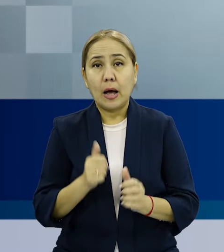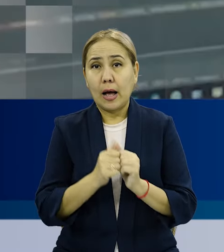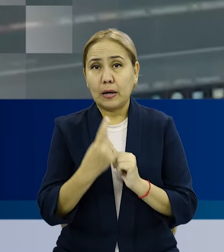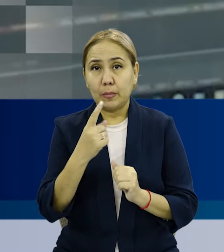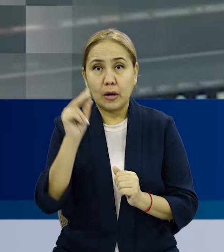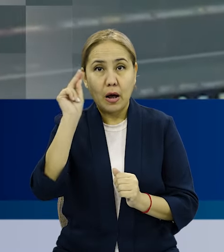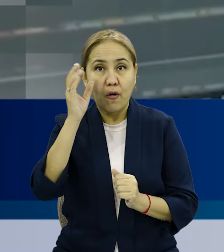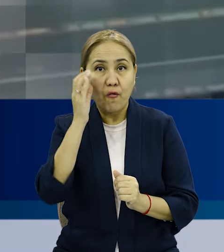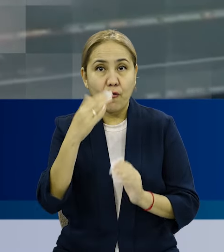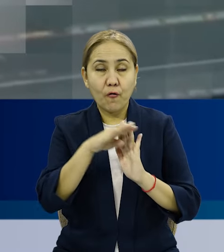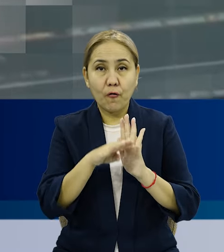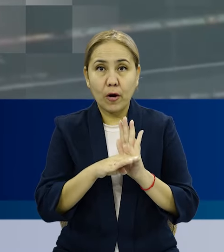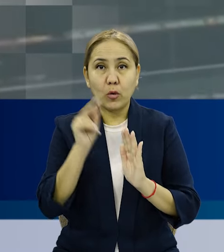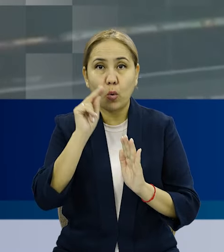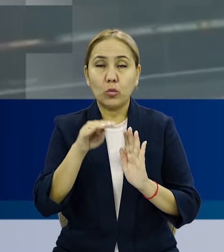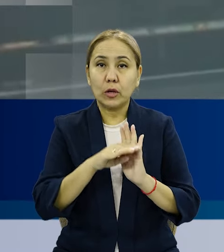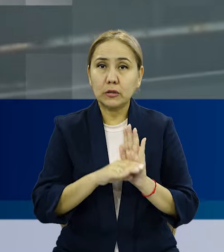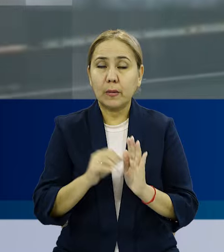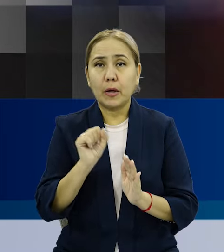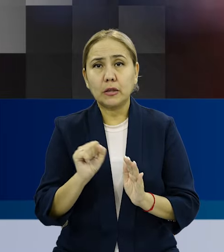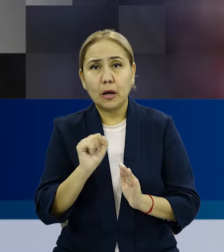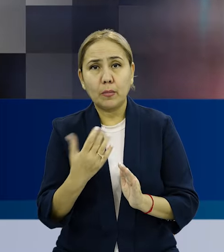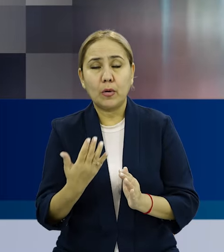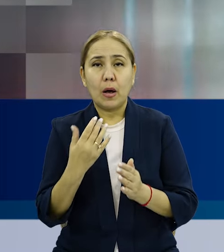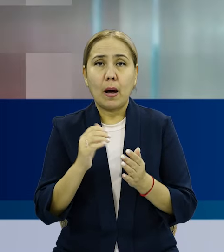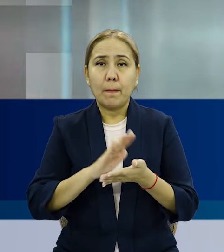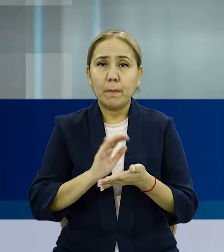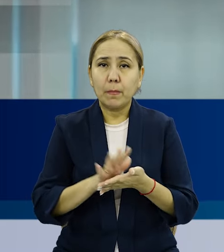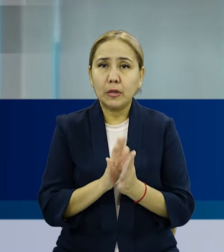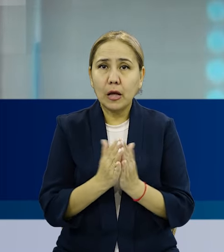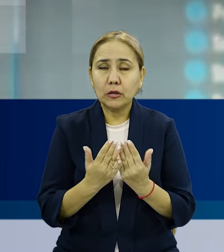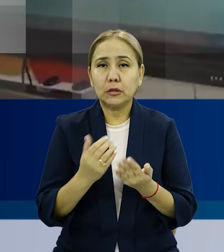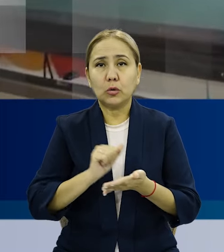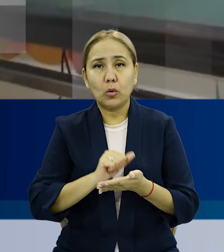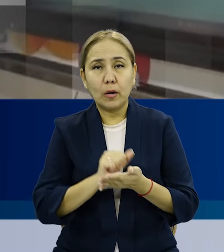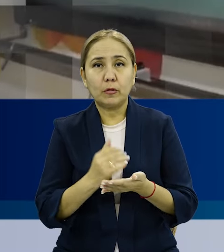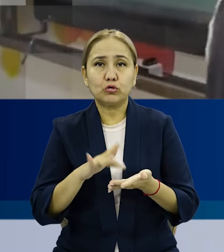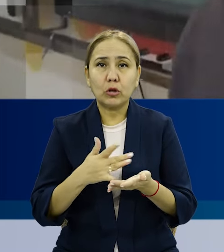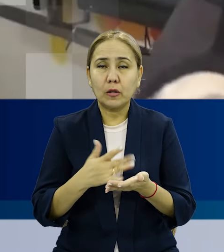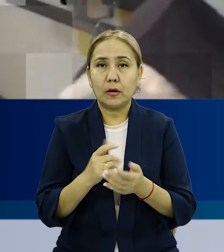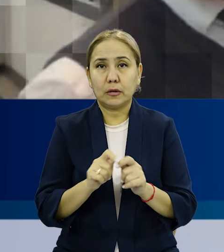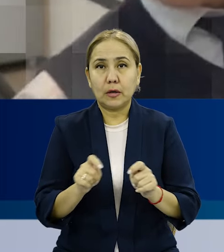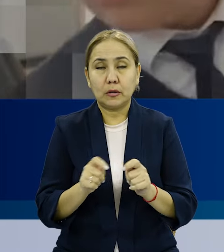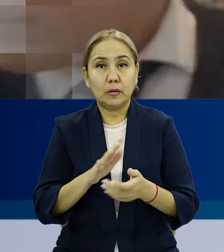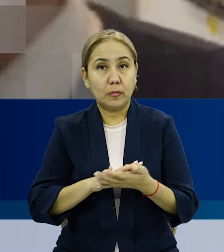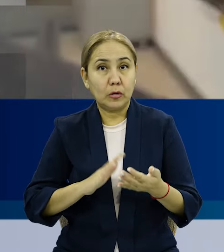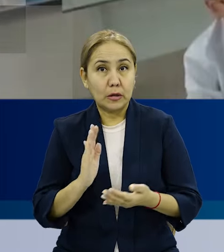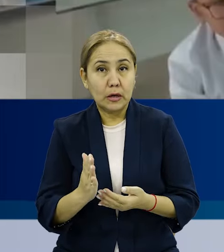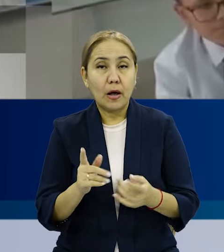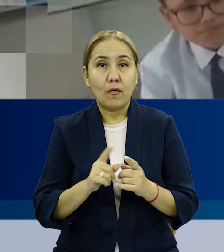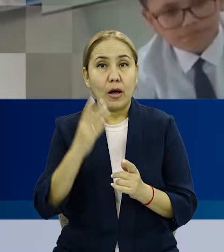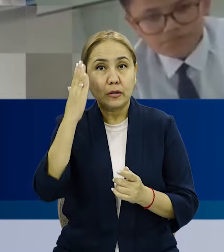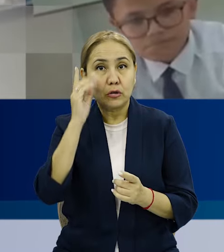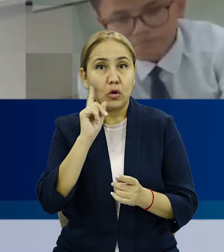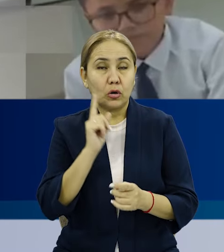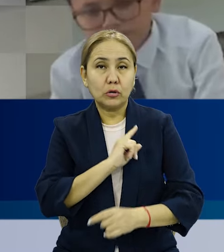bir fan yo'nalishi bo'yicha o'quv dasturlari, adabiyotlar, metodik tavsiyalar, qo'llanmalar va jurnallar yaratilib boriladi. Iqtidorli